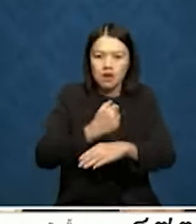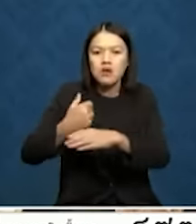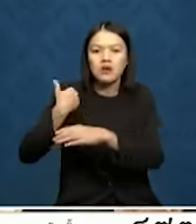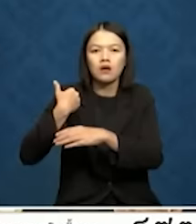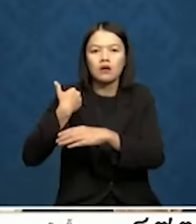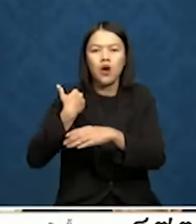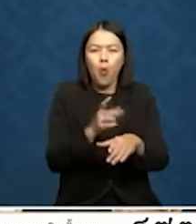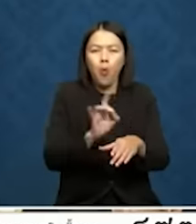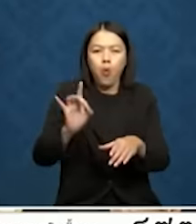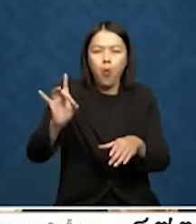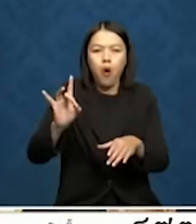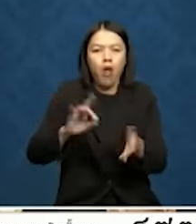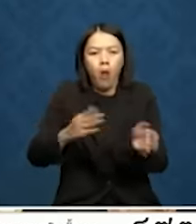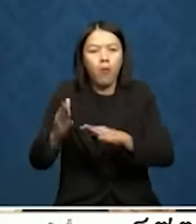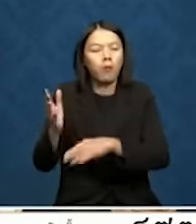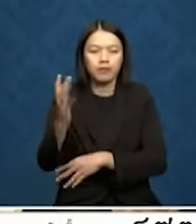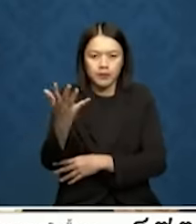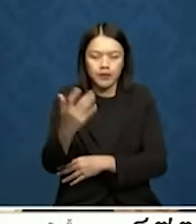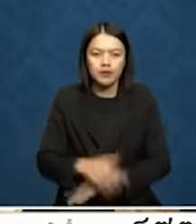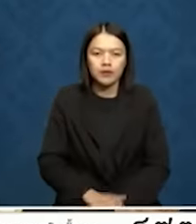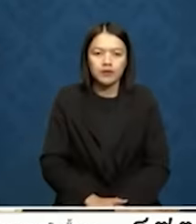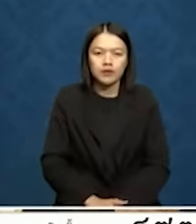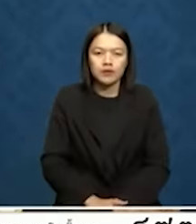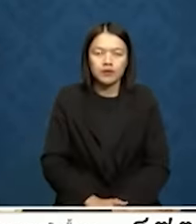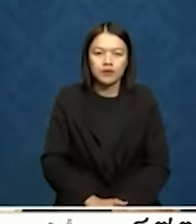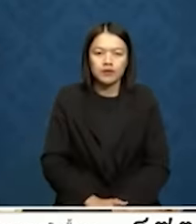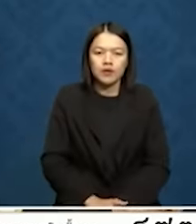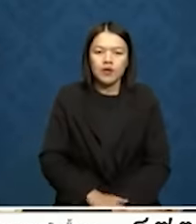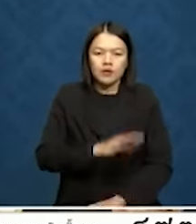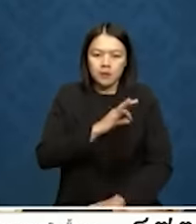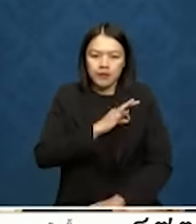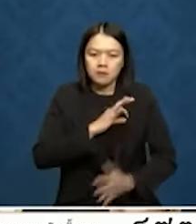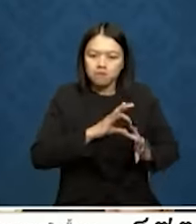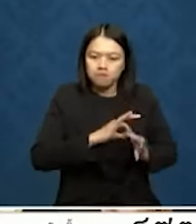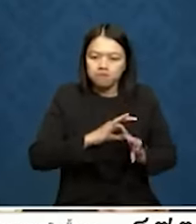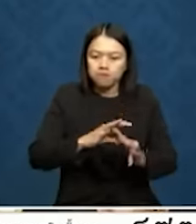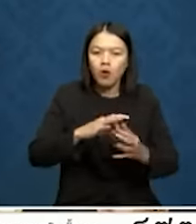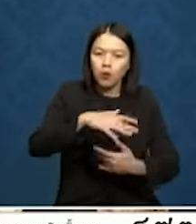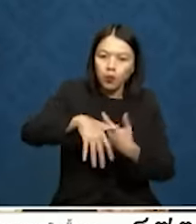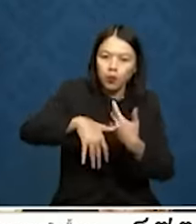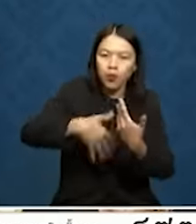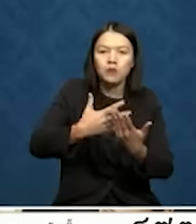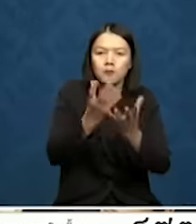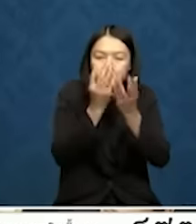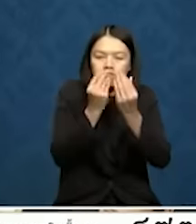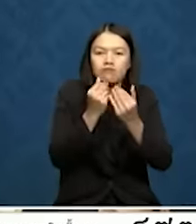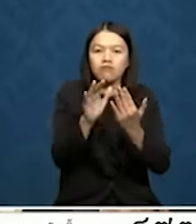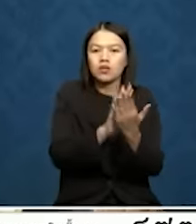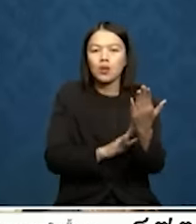แต่ตายได้ยากและมีความยึดโยงกับฐานสมาชิกพรรคเพื่อสร้างสภาพแวดล้อมที่ดีให้กับระบอบประชาธิปไตยในประเท